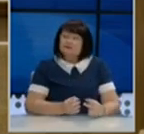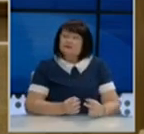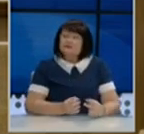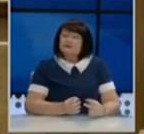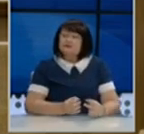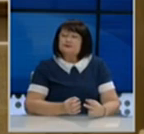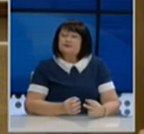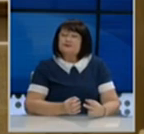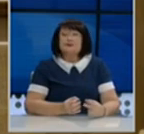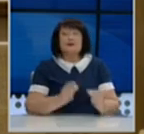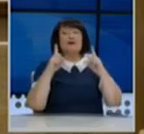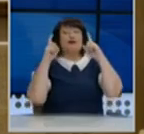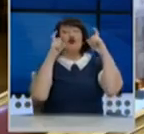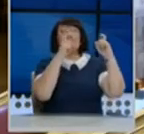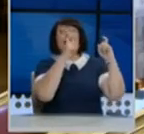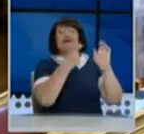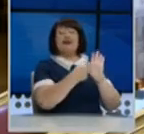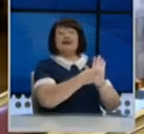επιδεικνύετε φωτογραφίες